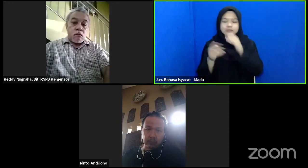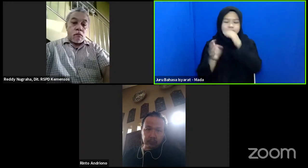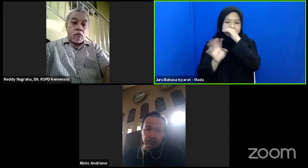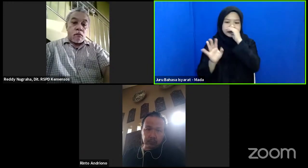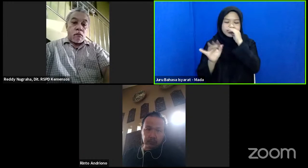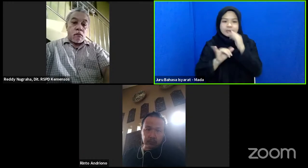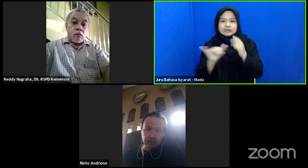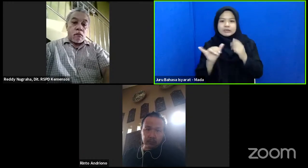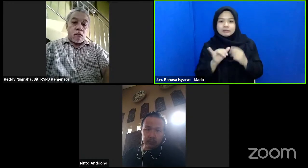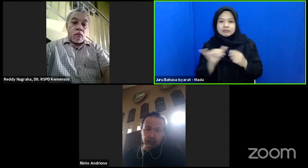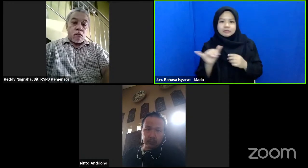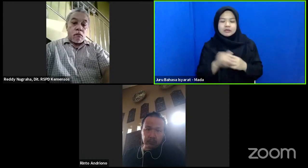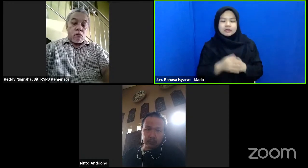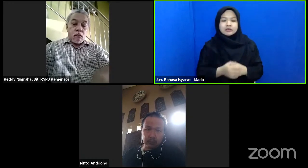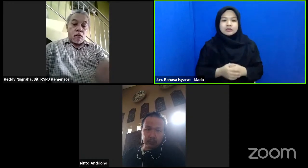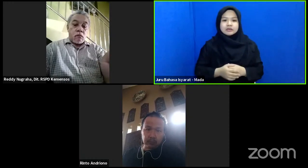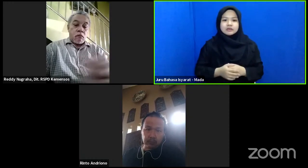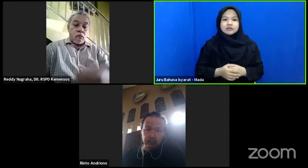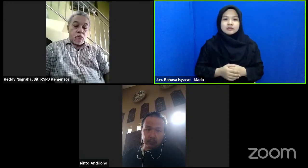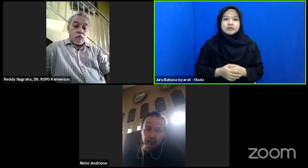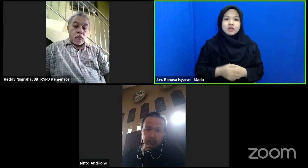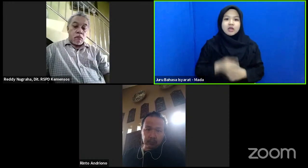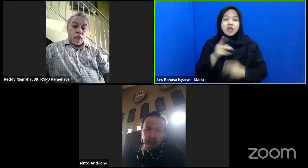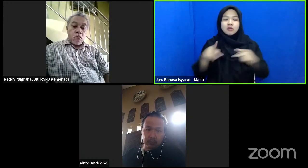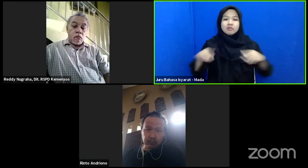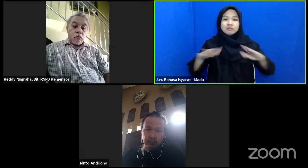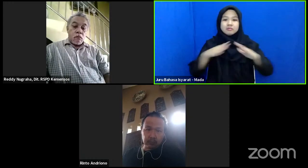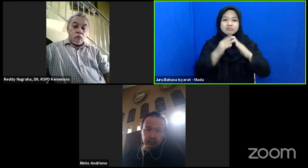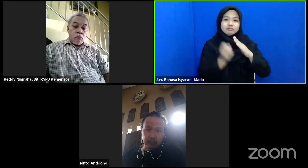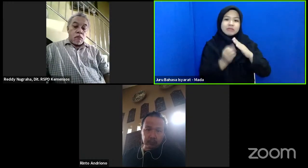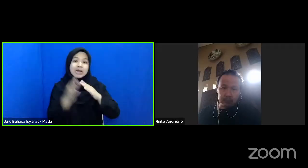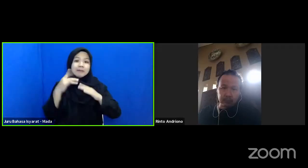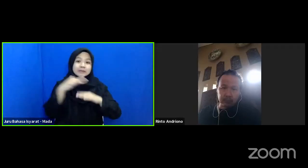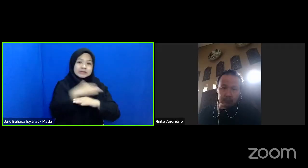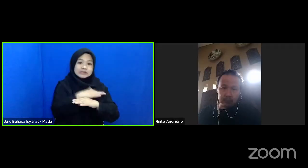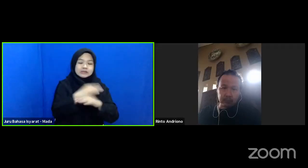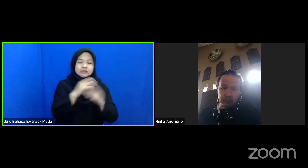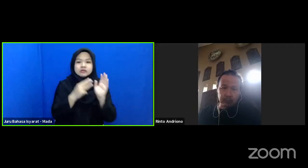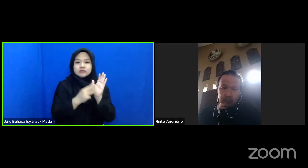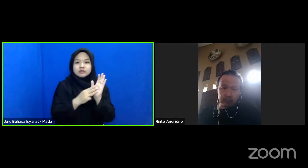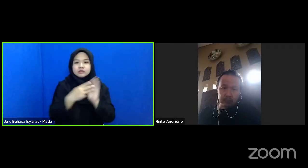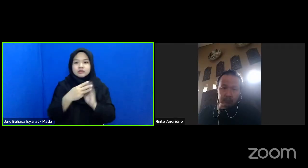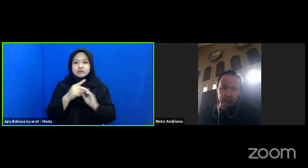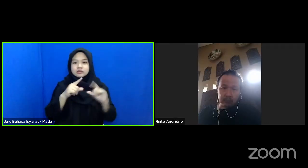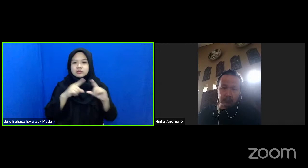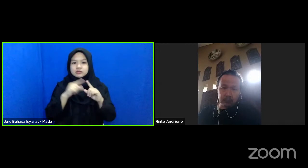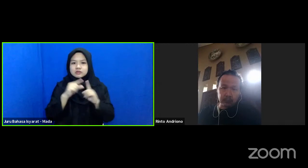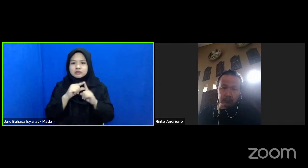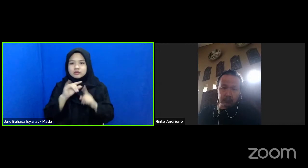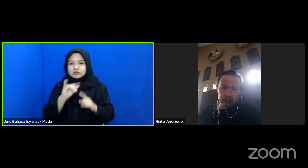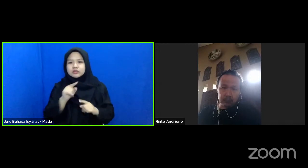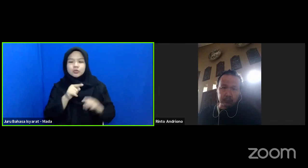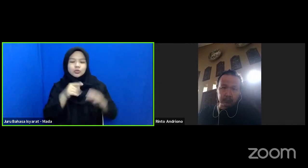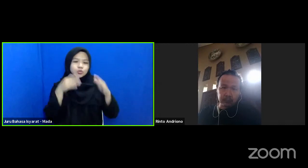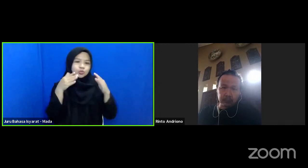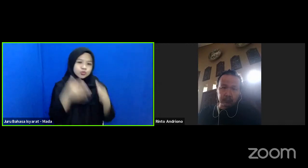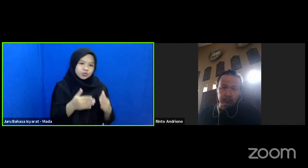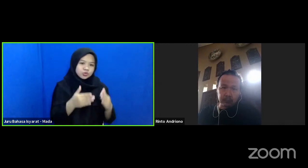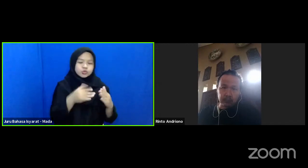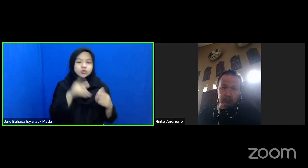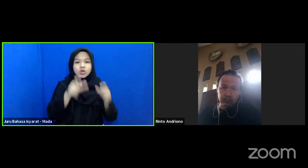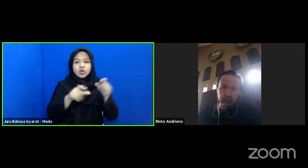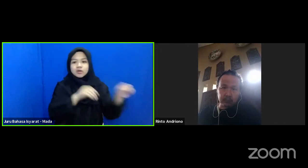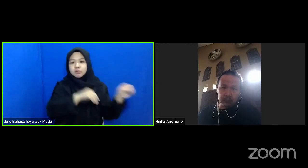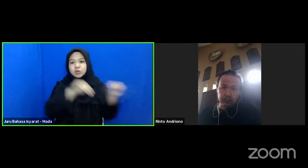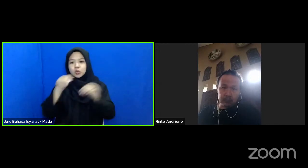keadaan di Merapi kalau Merapi itu hanya khusus untuk pengusian